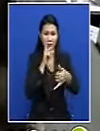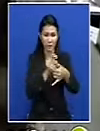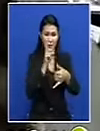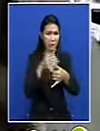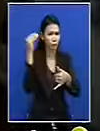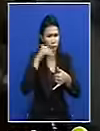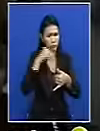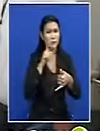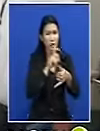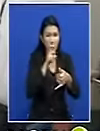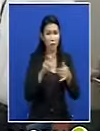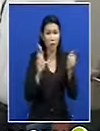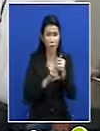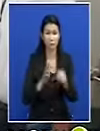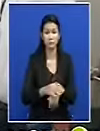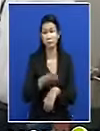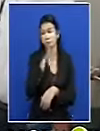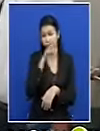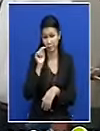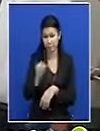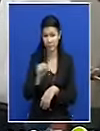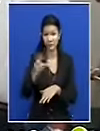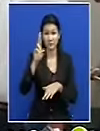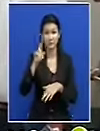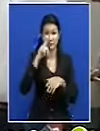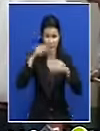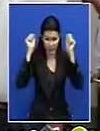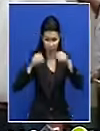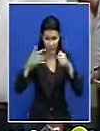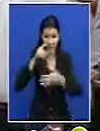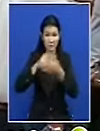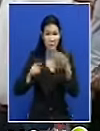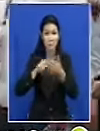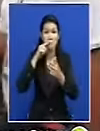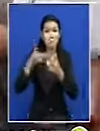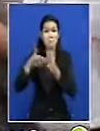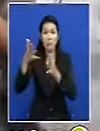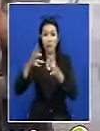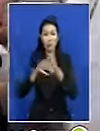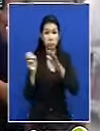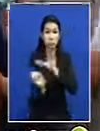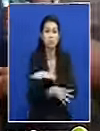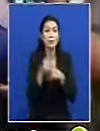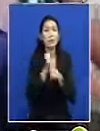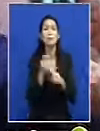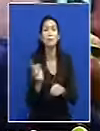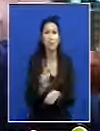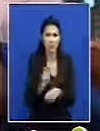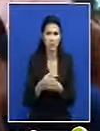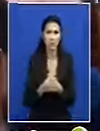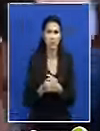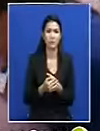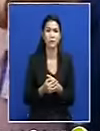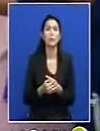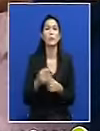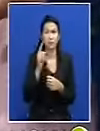ครับว่าถ้าประชามติไม่ผ่านร่างรัฐธรรมนูญฉบับนี้ต้องตกไปจะไปทำยังไงต่อซึ่งประ